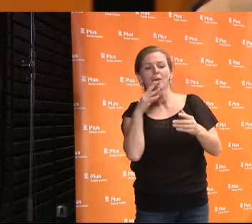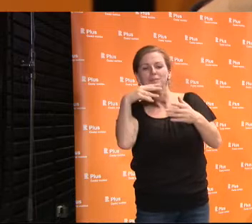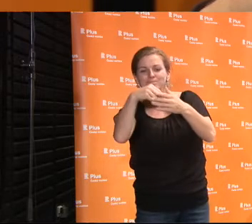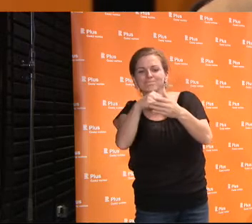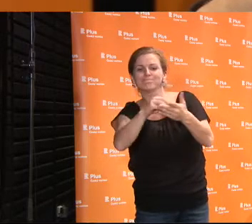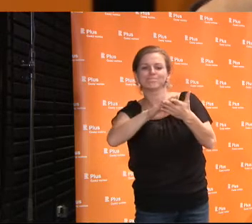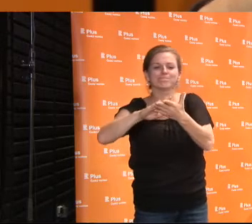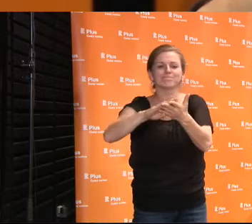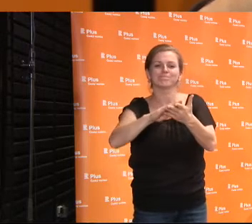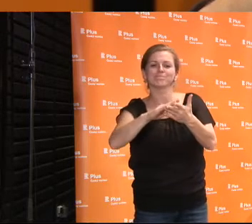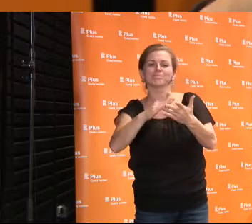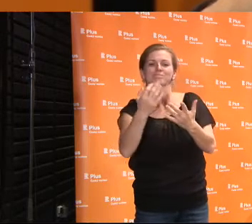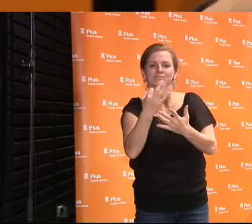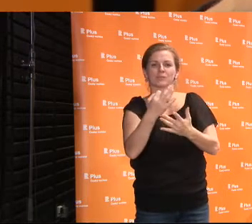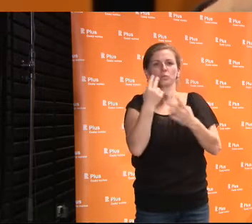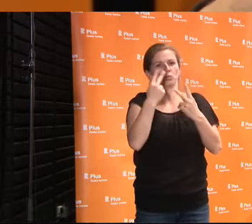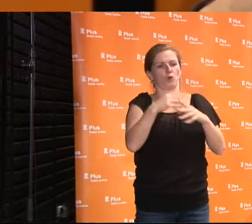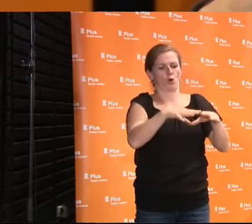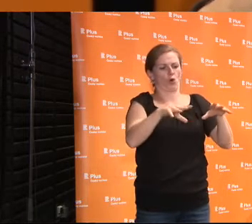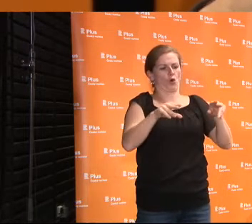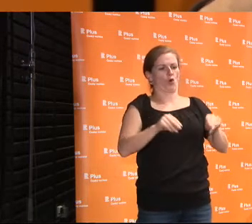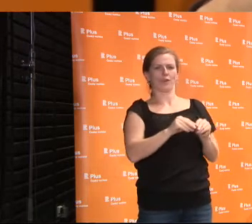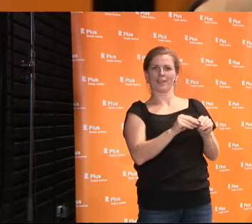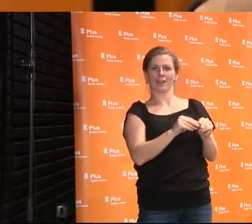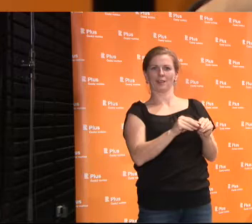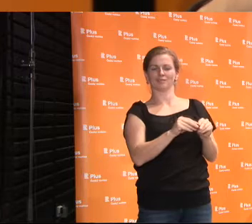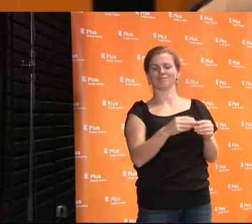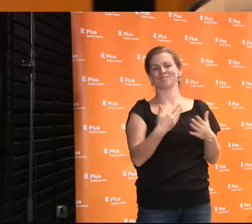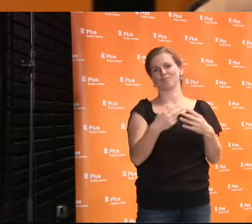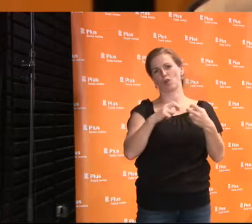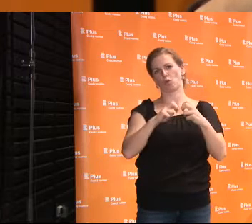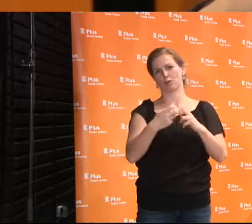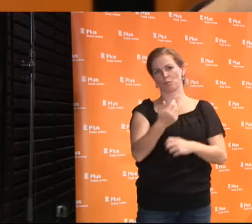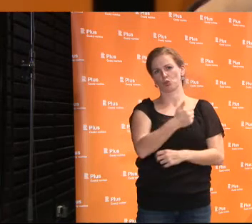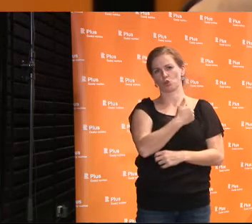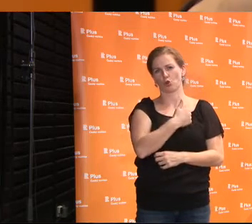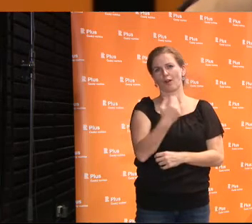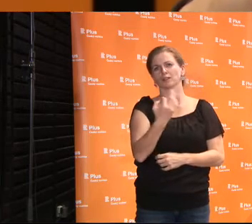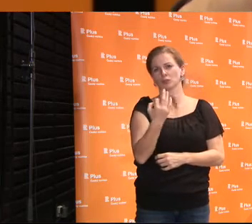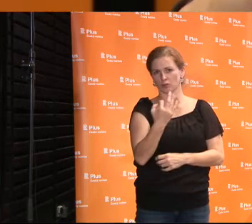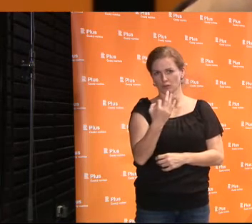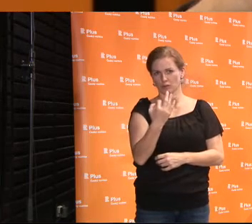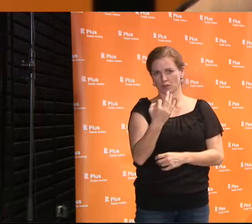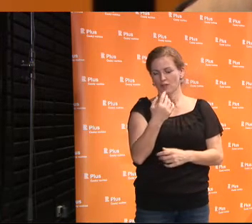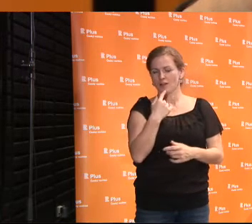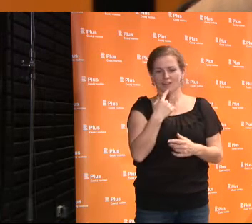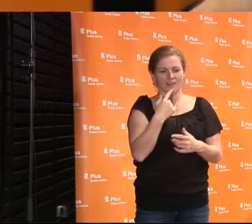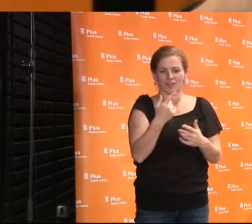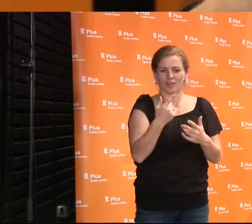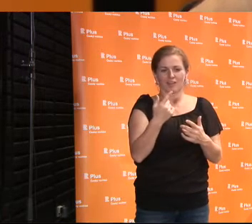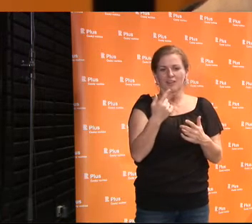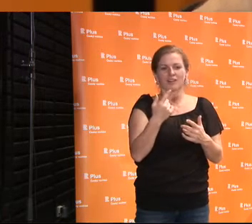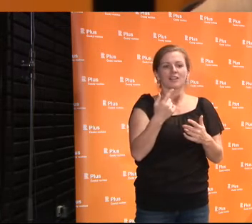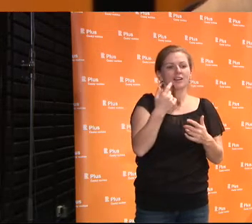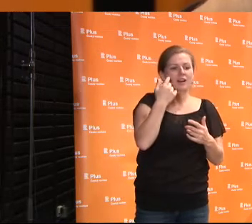To znamená, náš školský systém selhává v tom, že není schopen vyrovnat